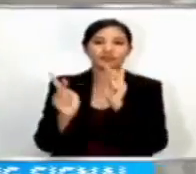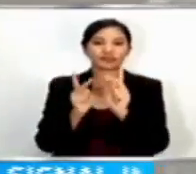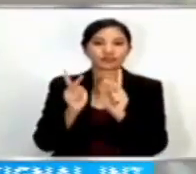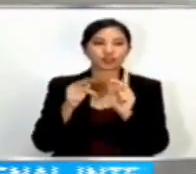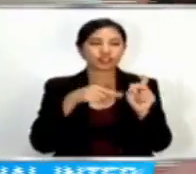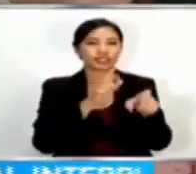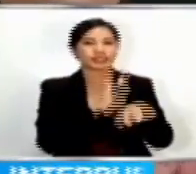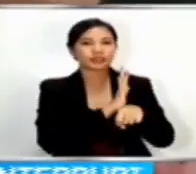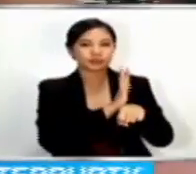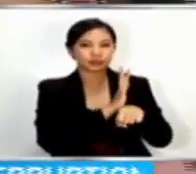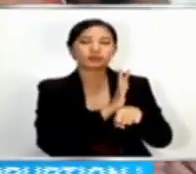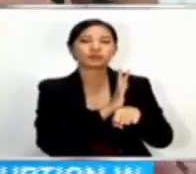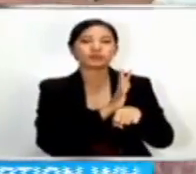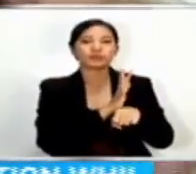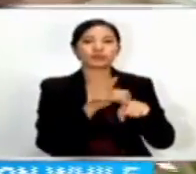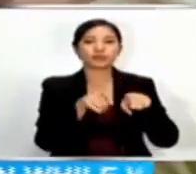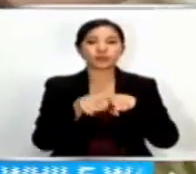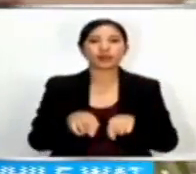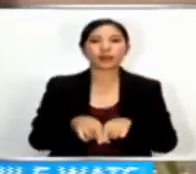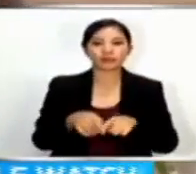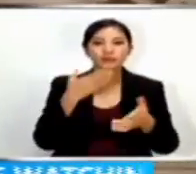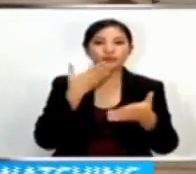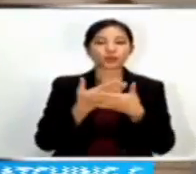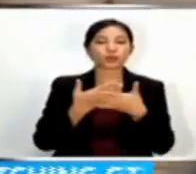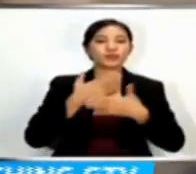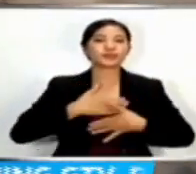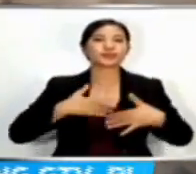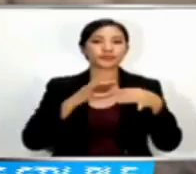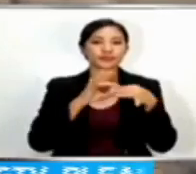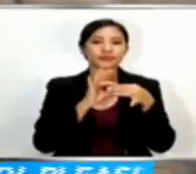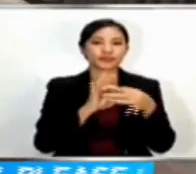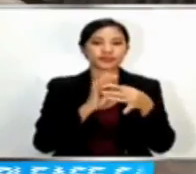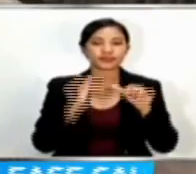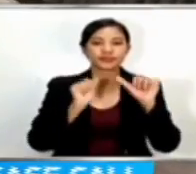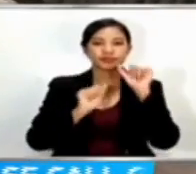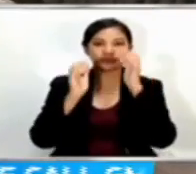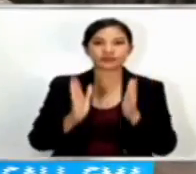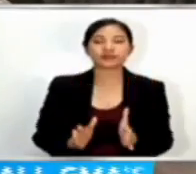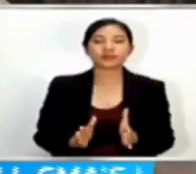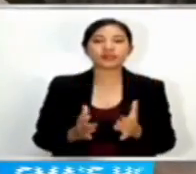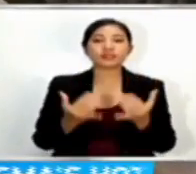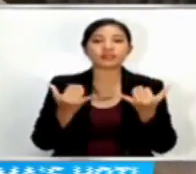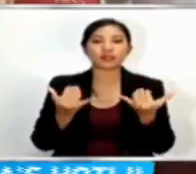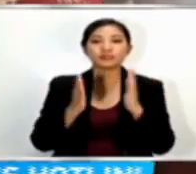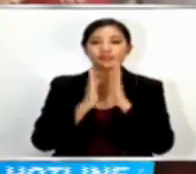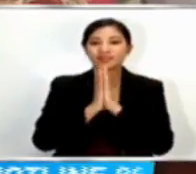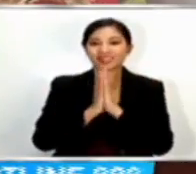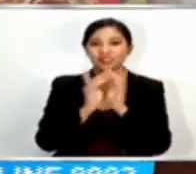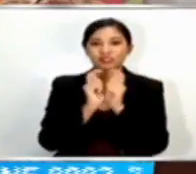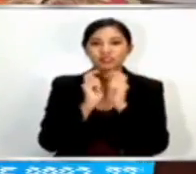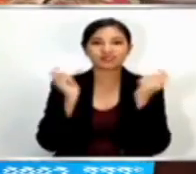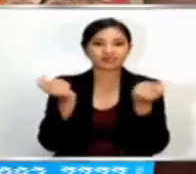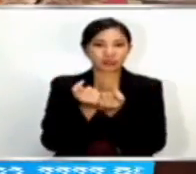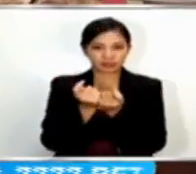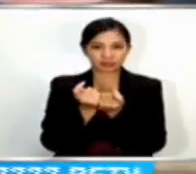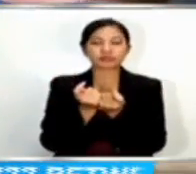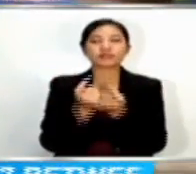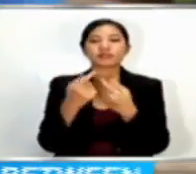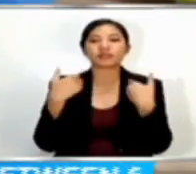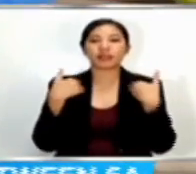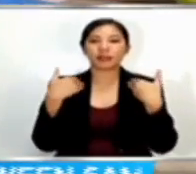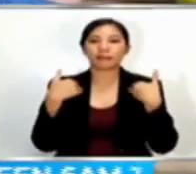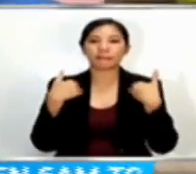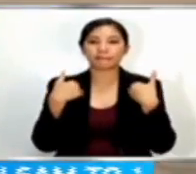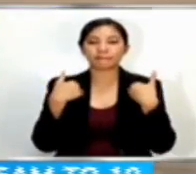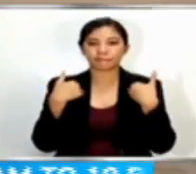sa magandang samahang nabuo nila sa set, dasal ni Sanya at nang bumubuo ng series na magkaroon ng book 2